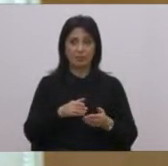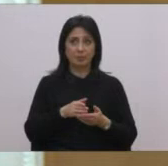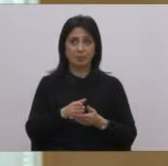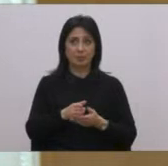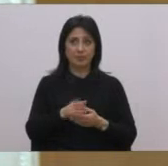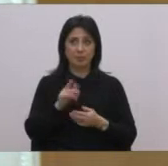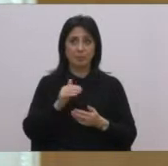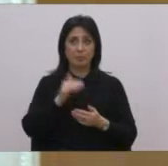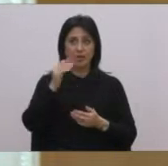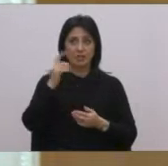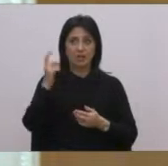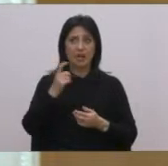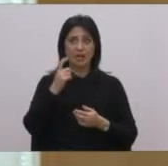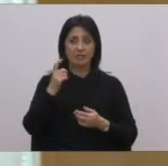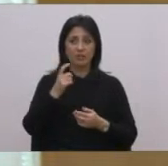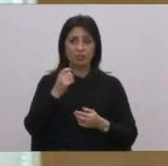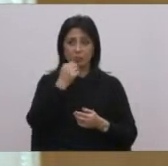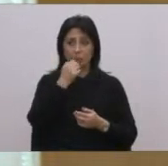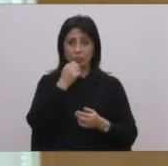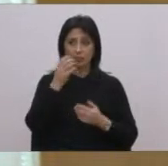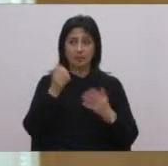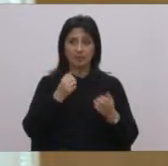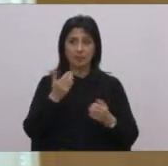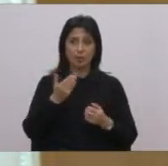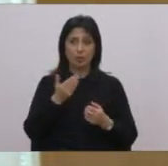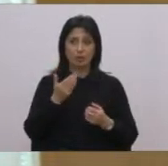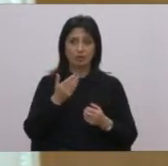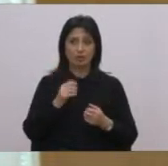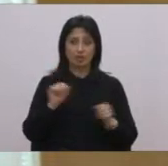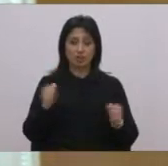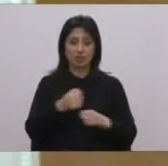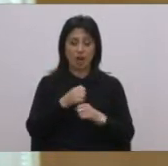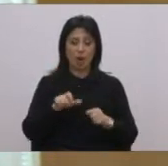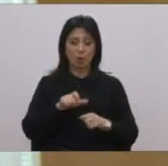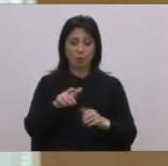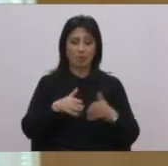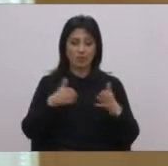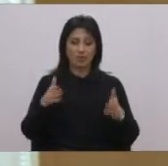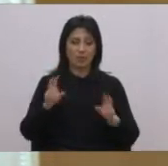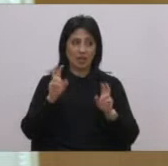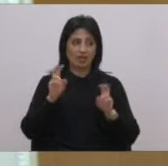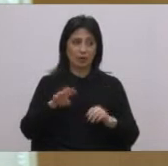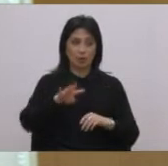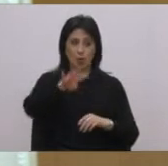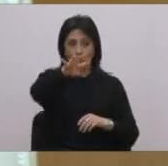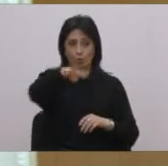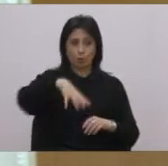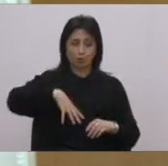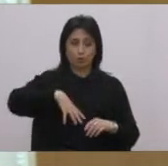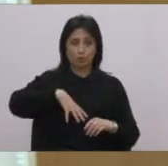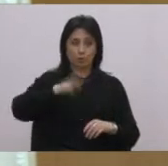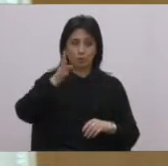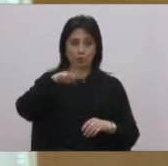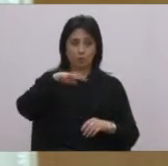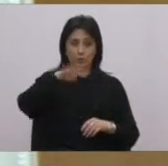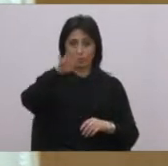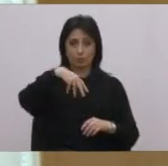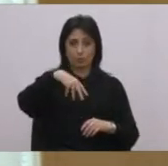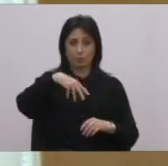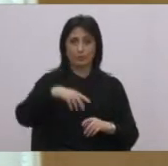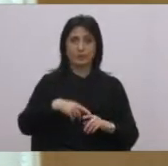მიმართულებით იმ მაღალი ხარისხის პროდუქტის მისაღებად, რომელსაც ჩხაროსნული გზა ჰქვია 4-ზოლიანი და tu ari amaze na pikri